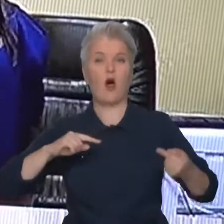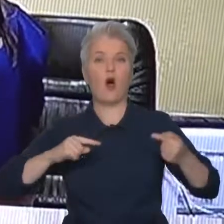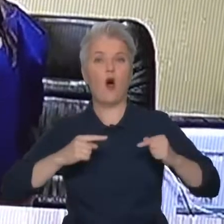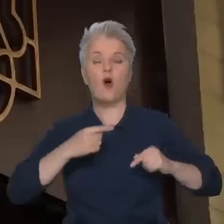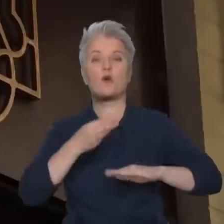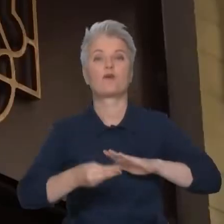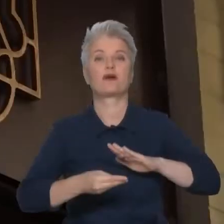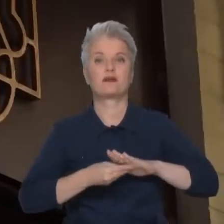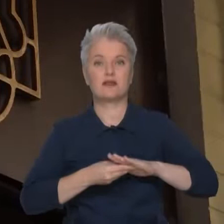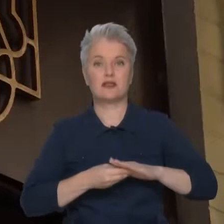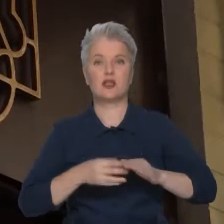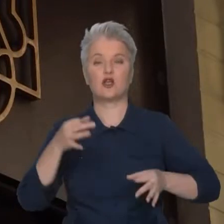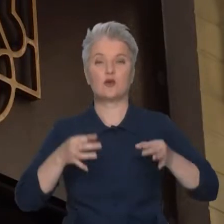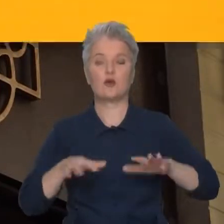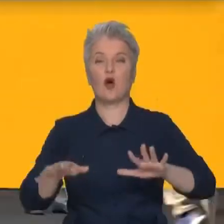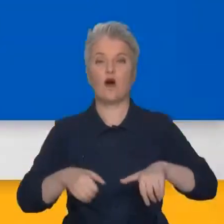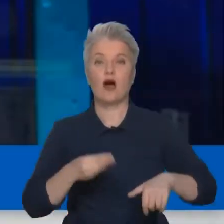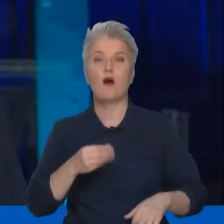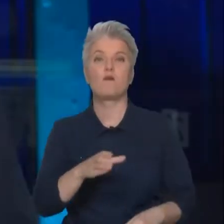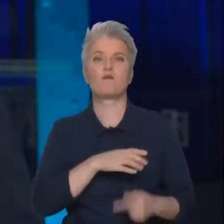Хто наступний?